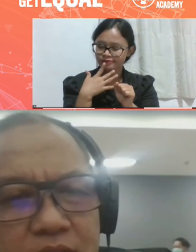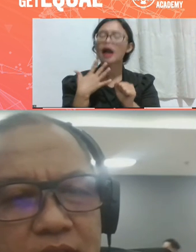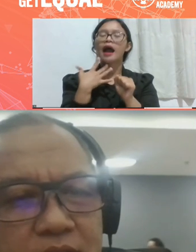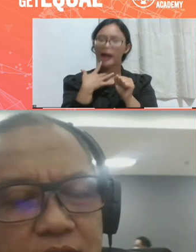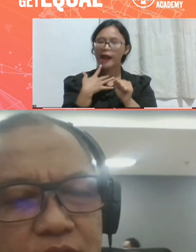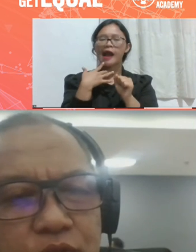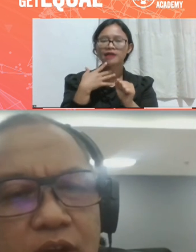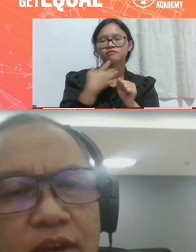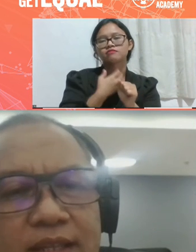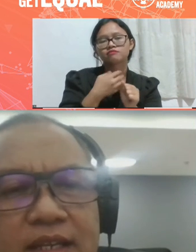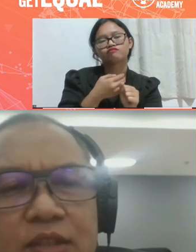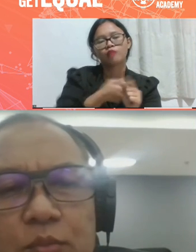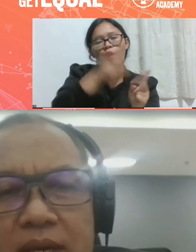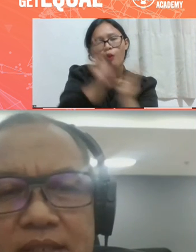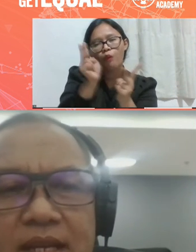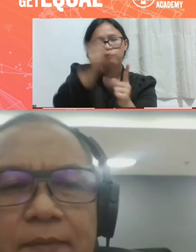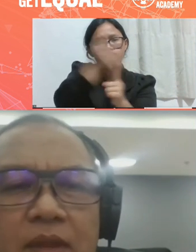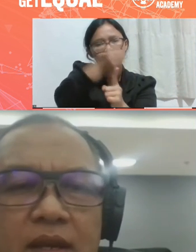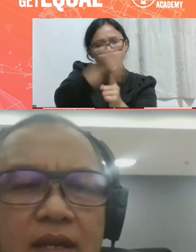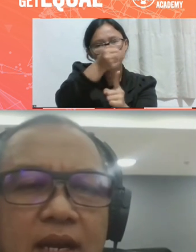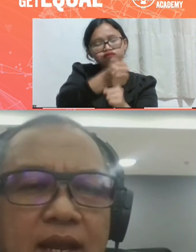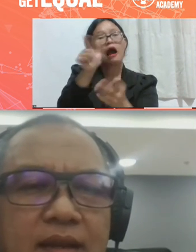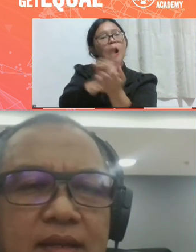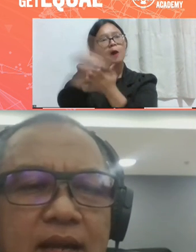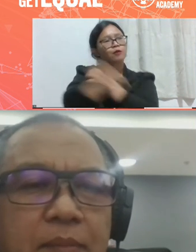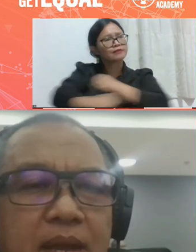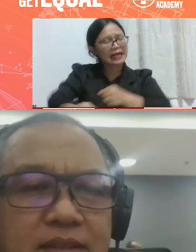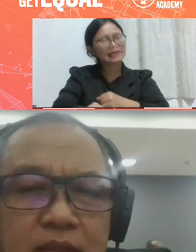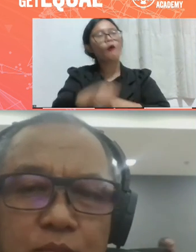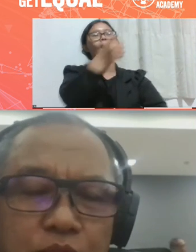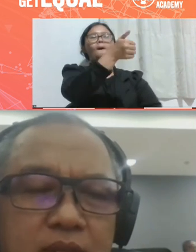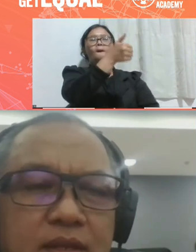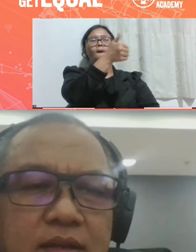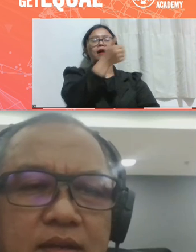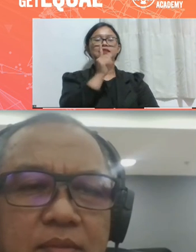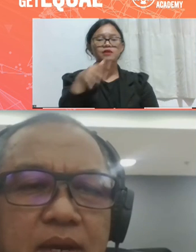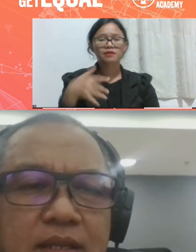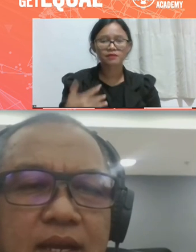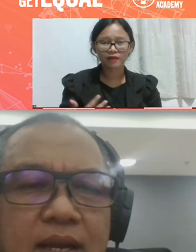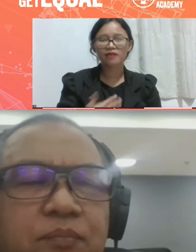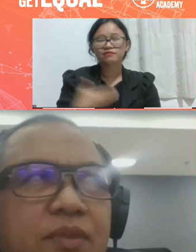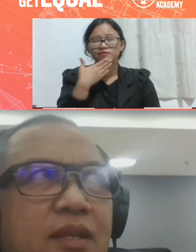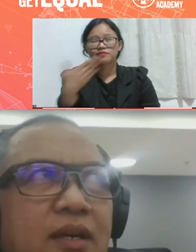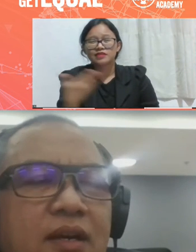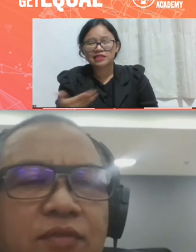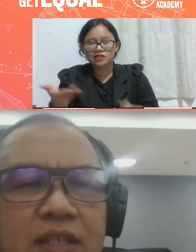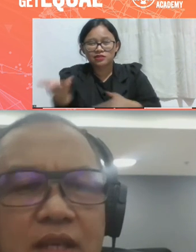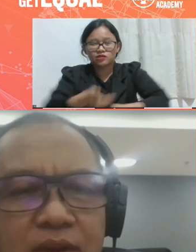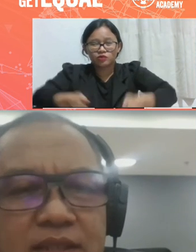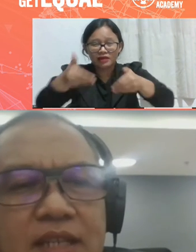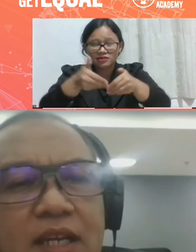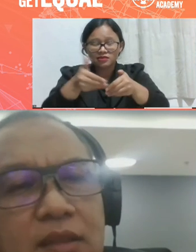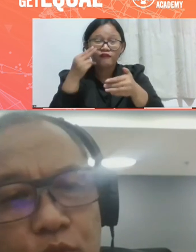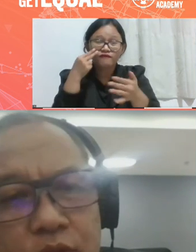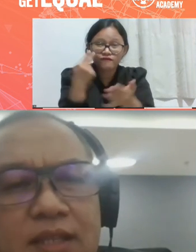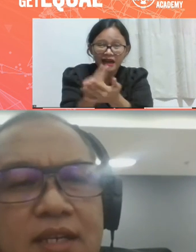seksual di dunia online tadi, itu baik sekali. Karena apa yang saya temui Mbak Lia,